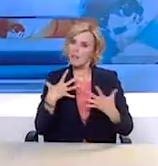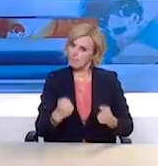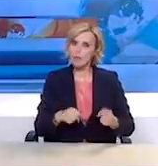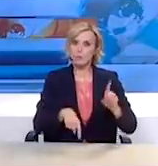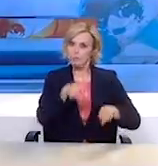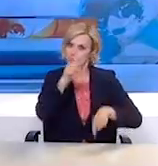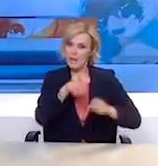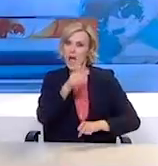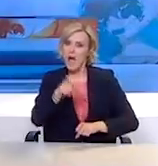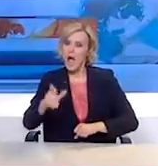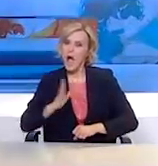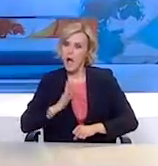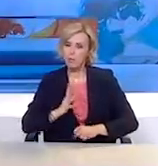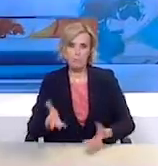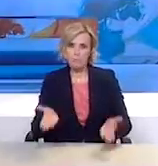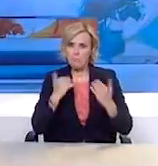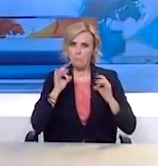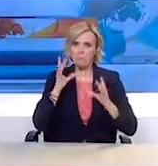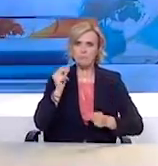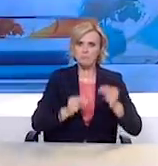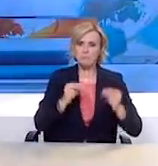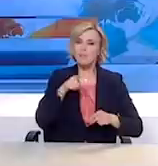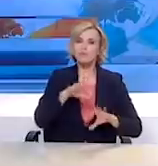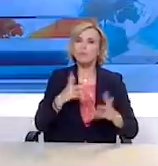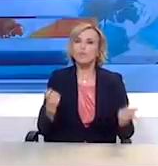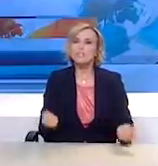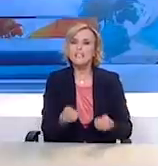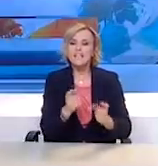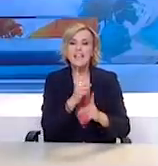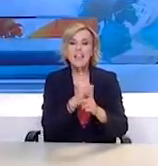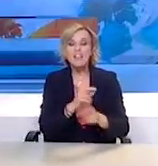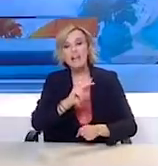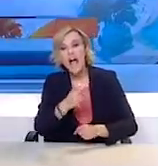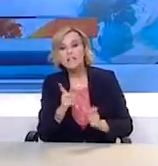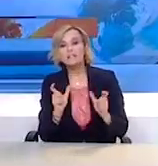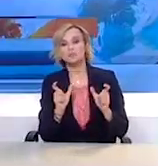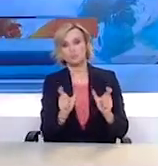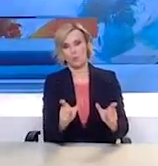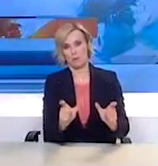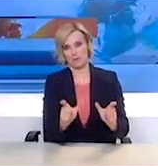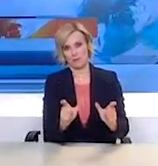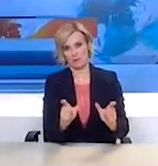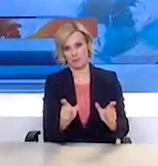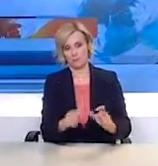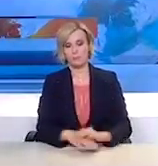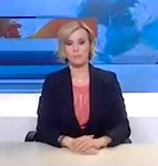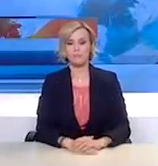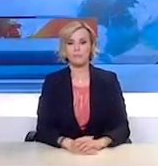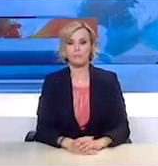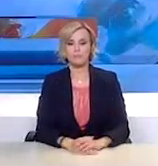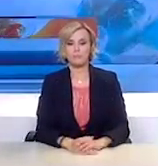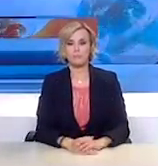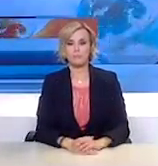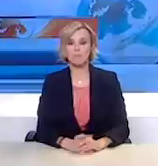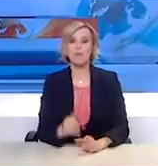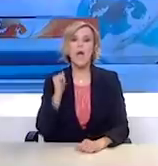Και αυτή γίνεται με ειδικές τεχνικές αντισωμάτων, για τα οποία σας μίλησα. δεν έχουν ακόμα επικυρωθεί